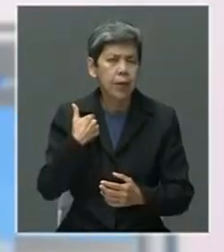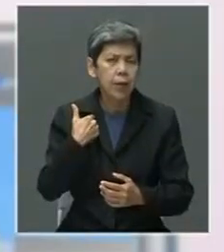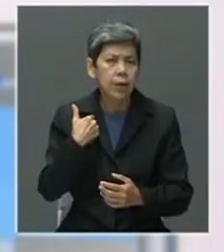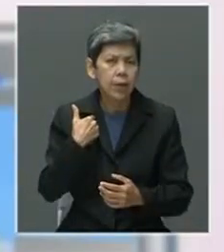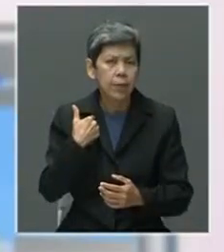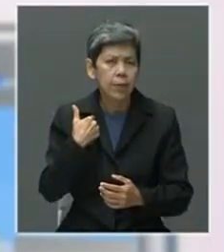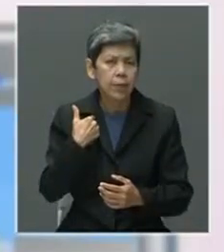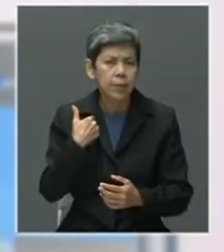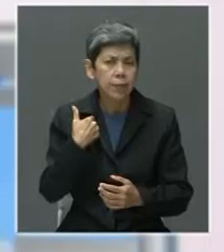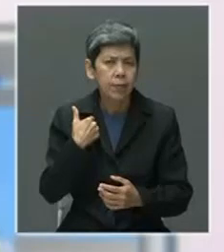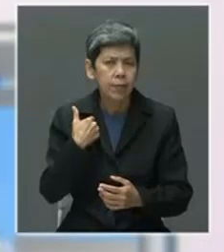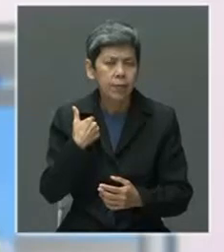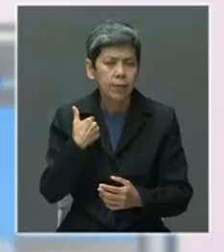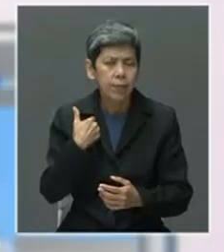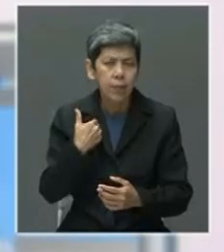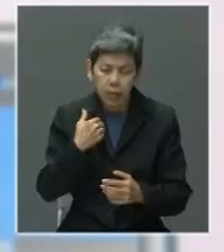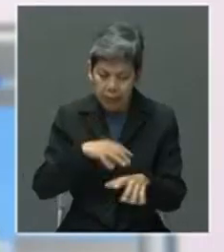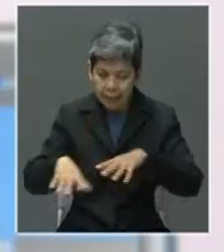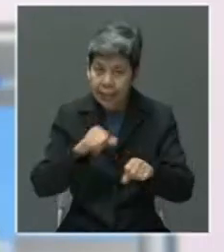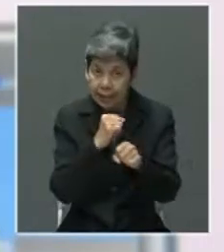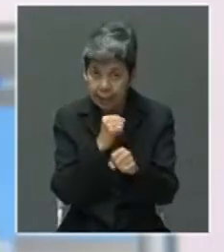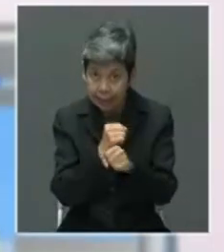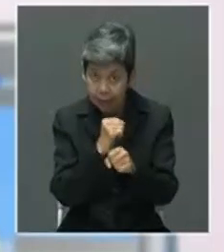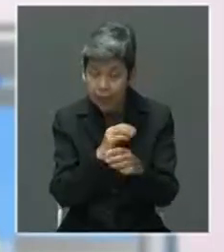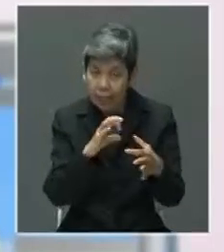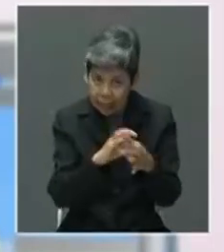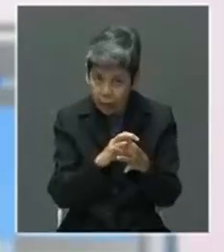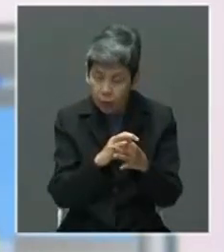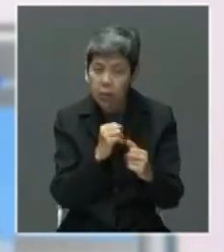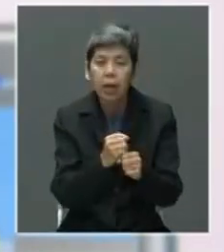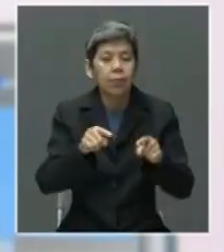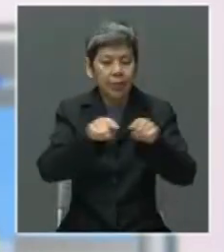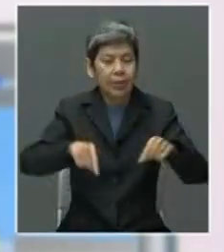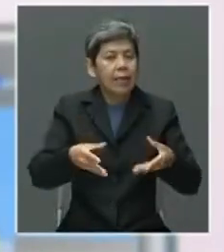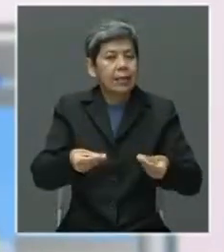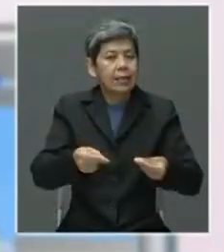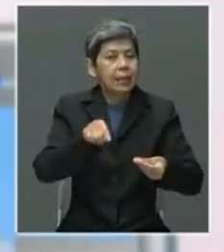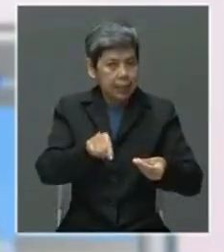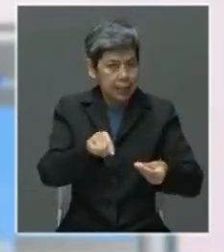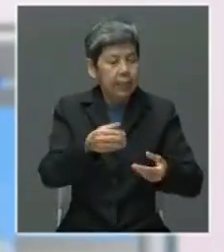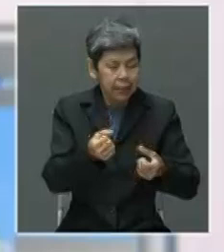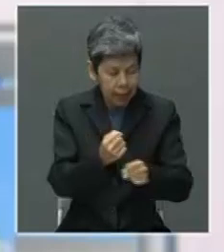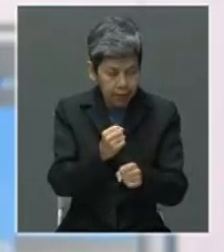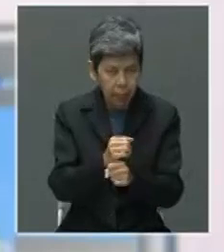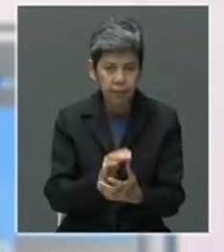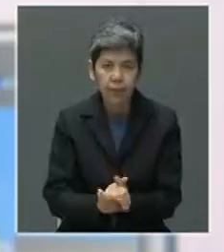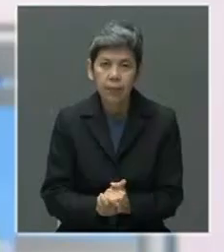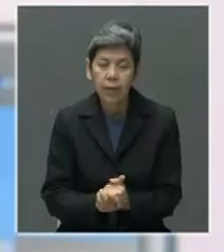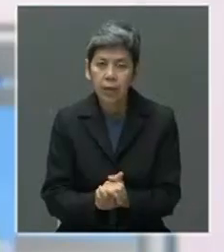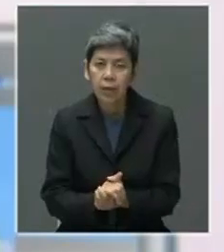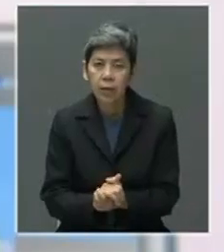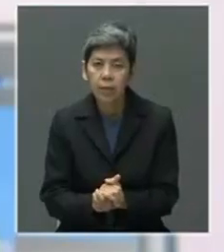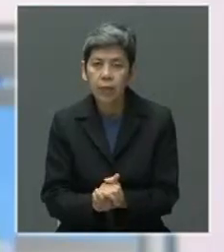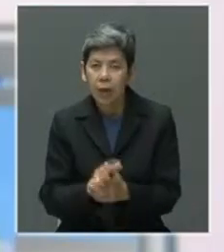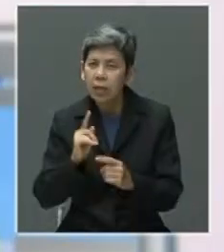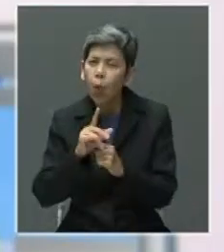ดไปการดำเนินคดีธวัชชัยเนี่ยได้เด็ดแต่การดำคุณธวัชห